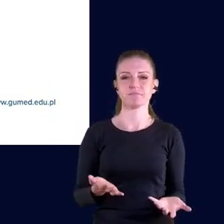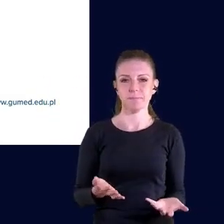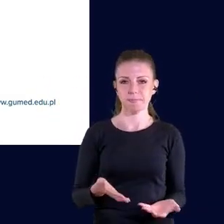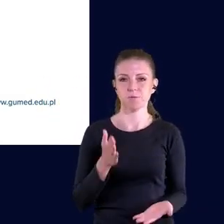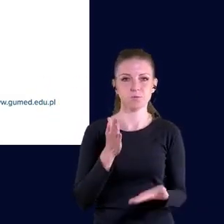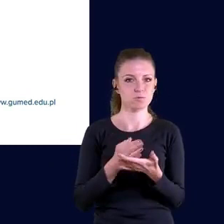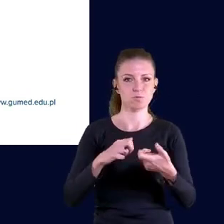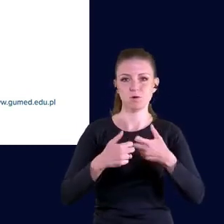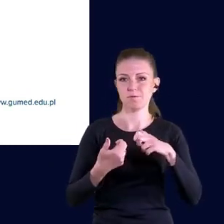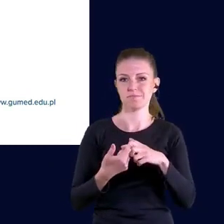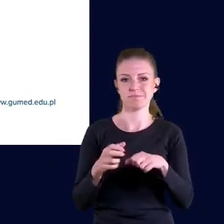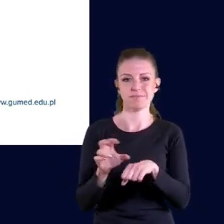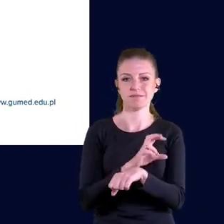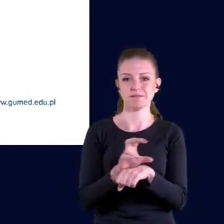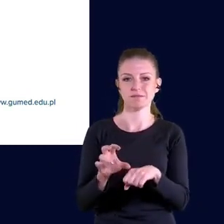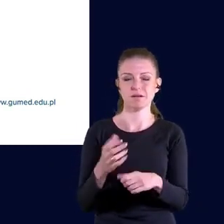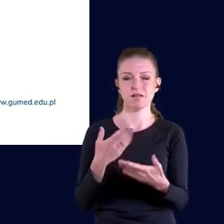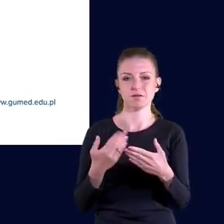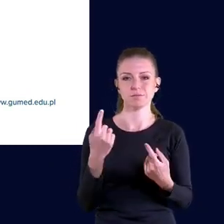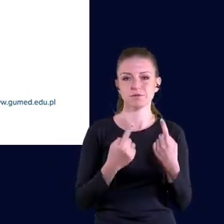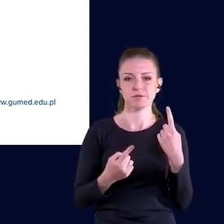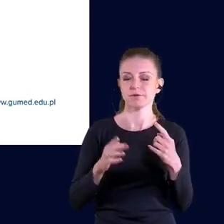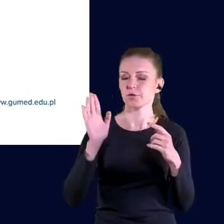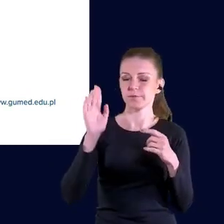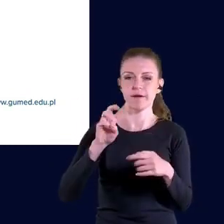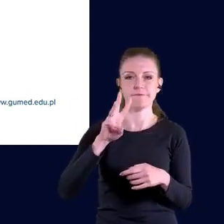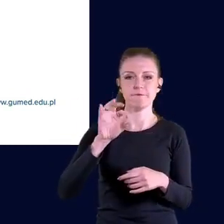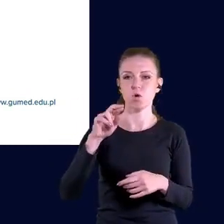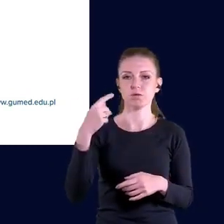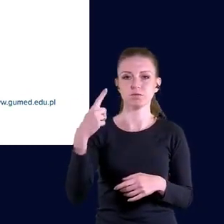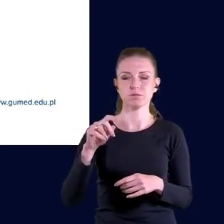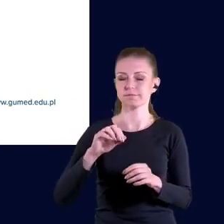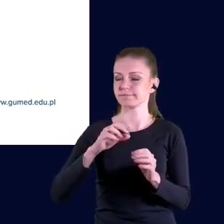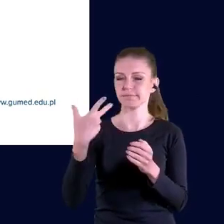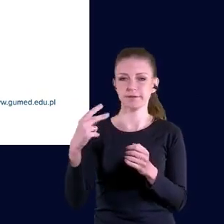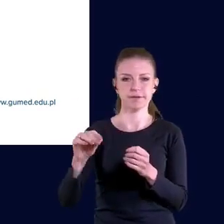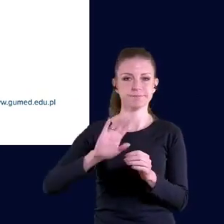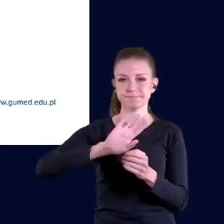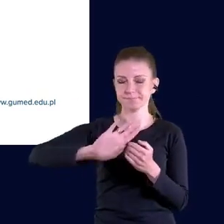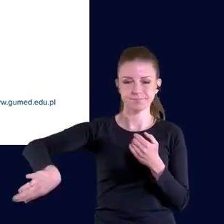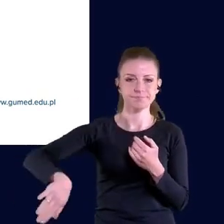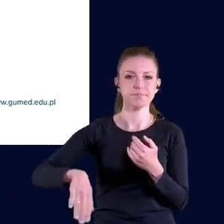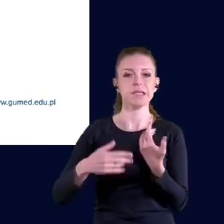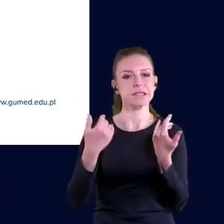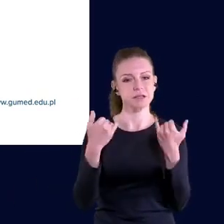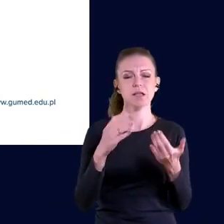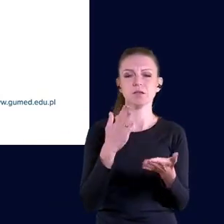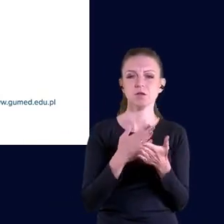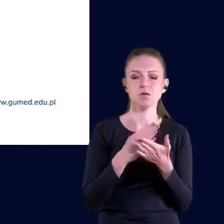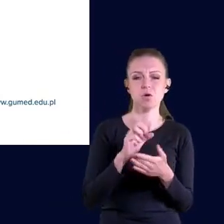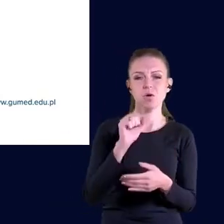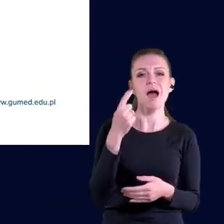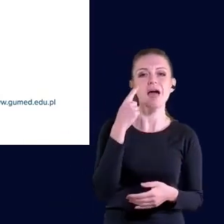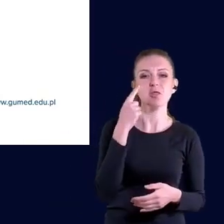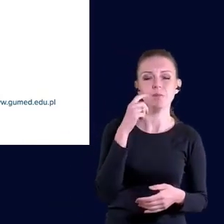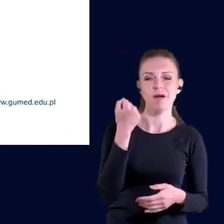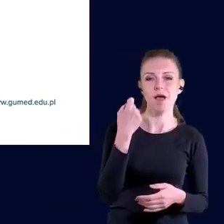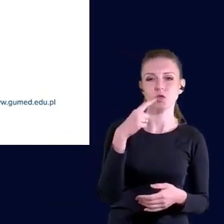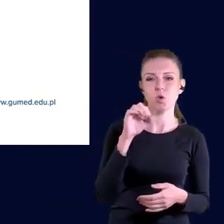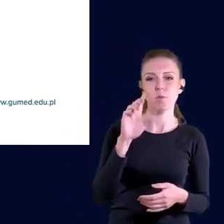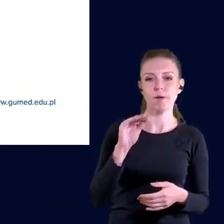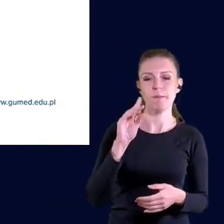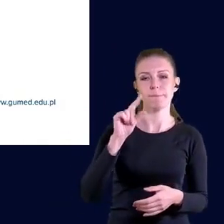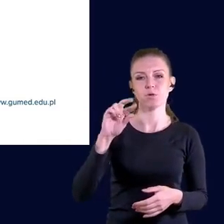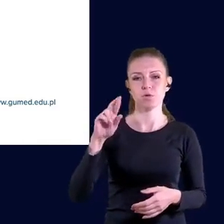częste zjawisko że postanowiliśmy zrezygnować z pracy w Wordzie i skupić się tylko na pracy w Adobe Pro tutaj Poproszę o kolejny